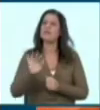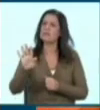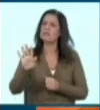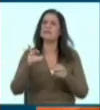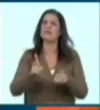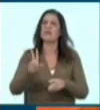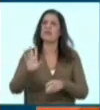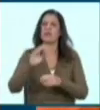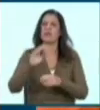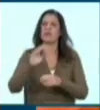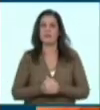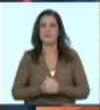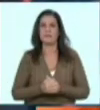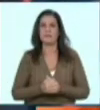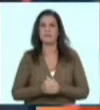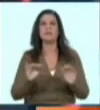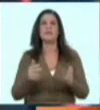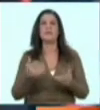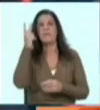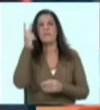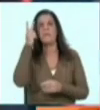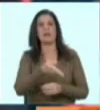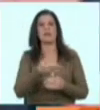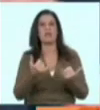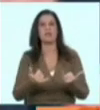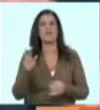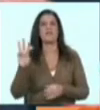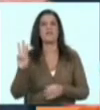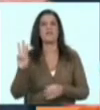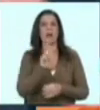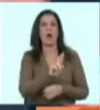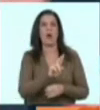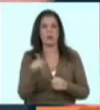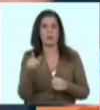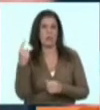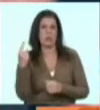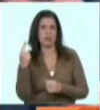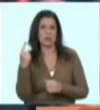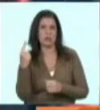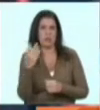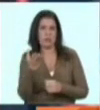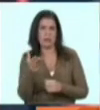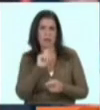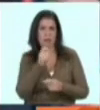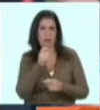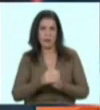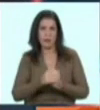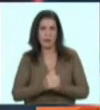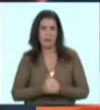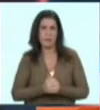תובנה שלך משמחה רוטמן, הקשבת גם לרעיון. אתם, מקורבך, אריה דרעי, הוא בין היתר